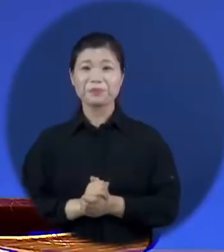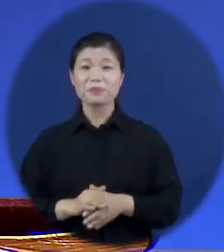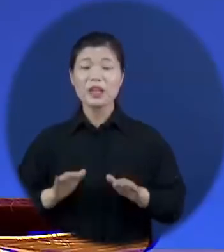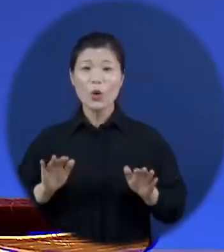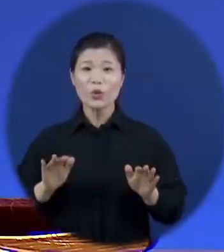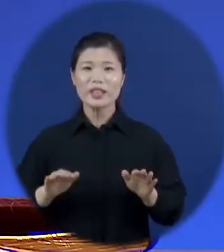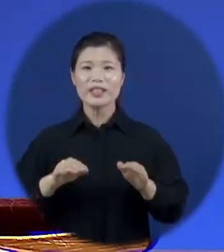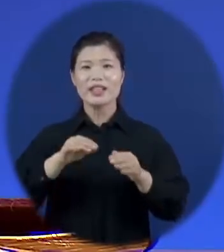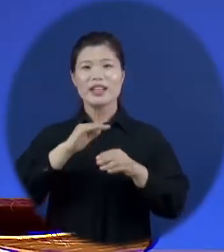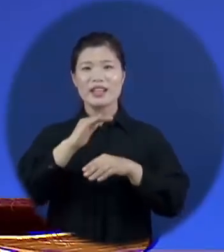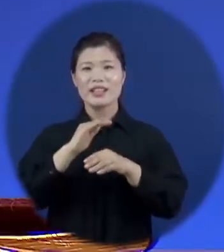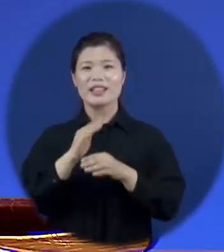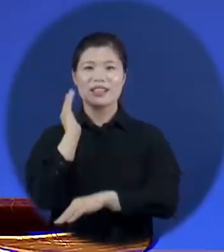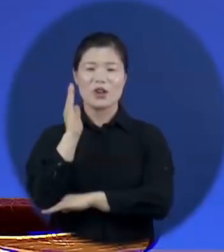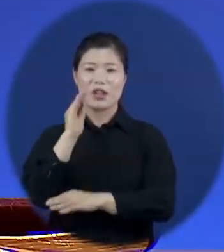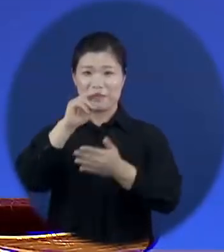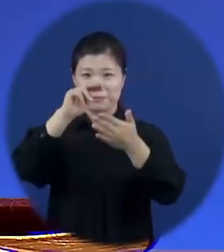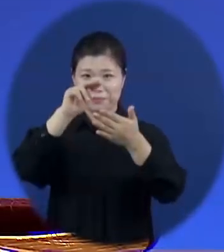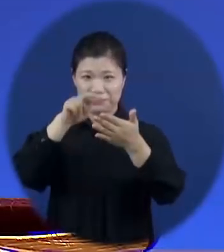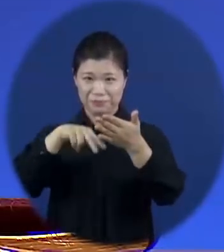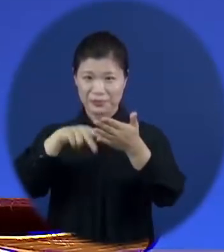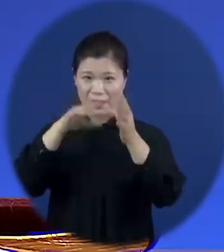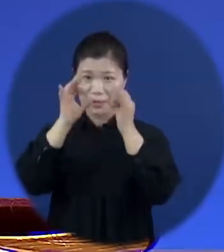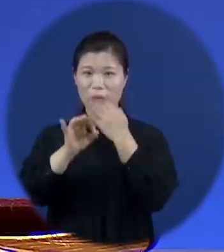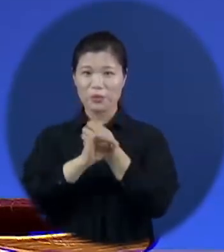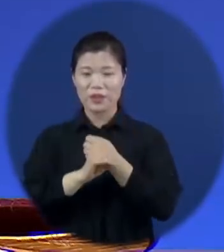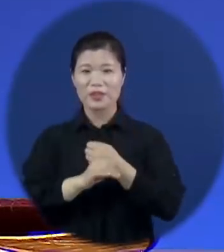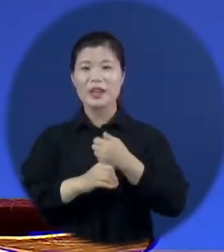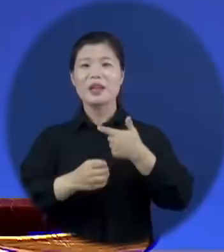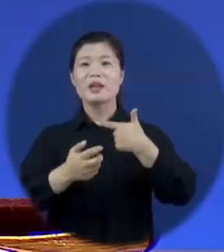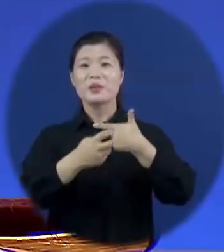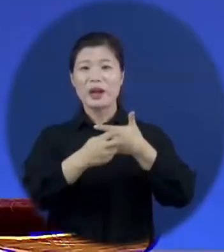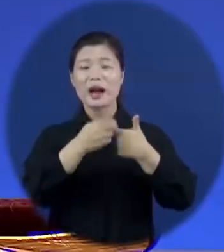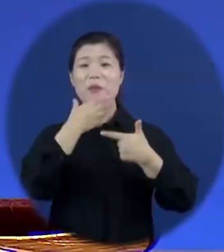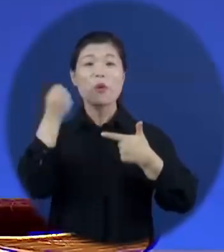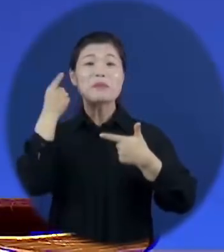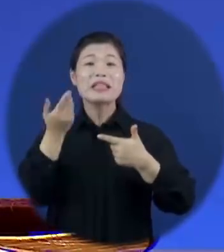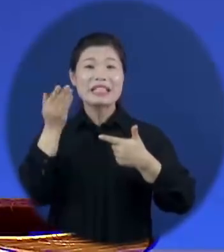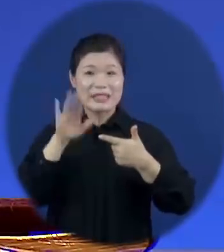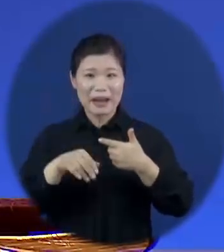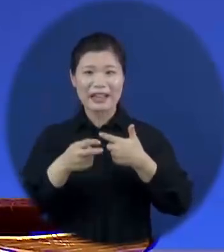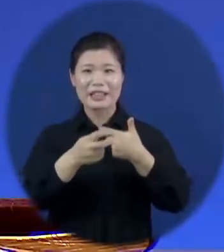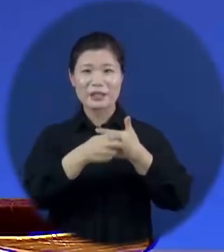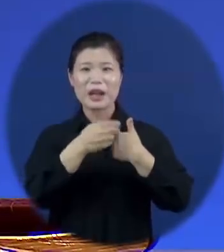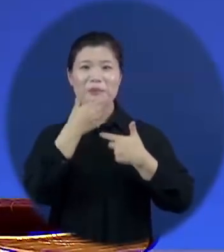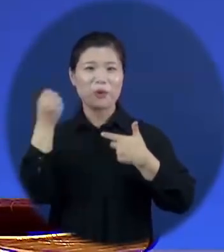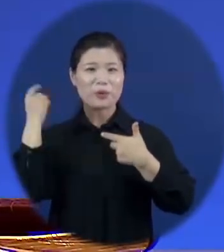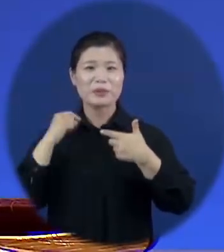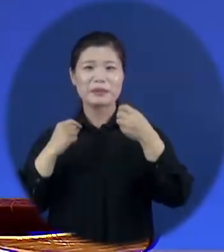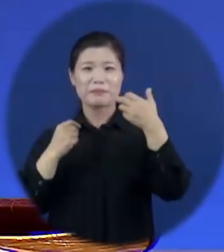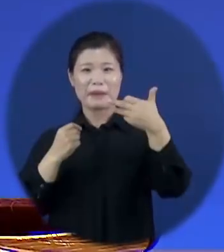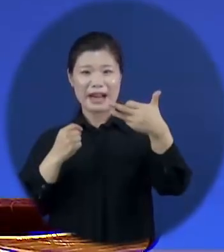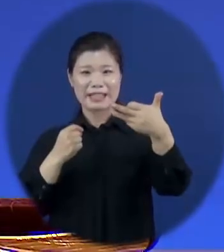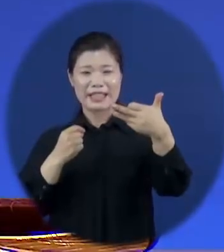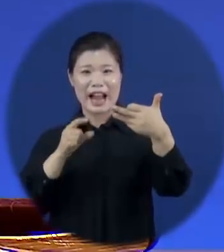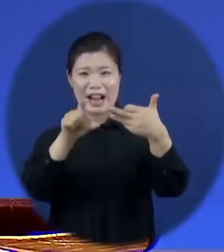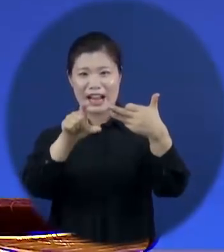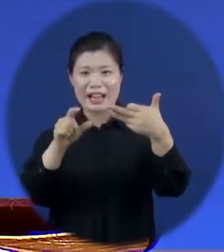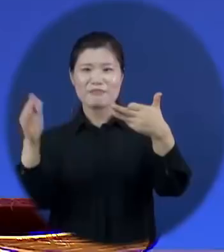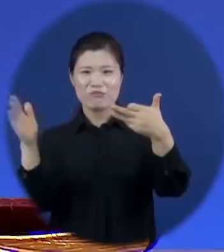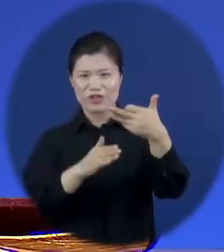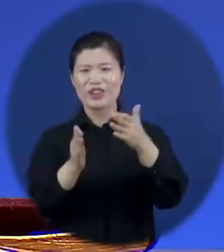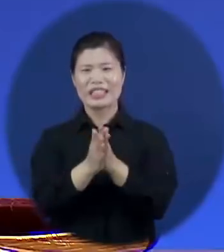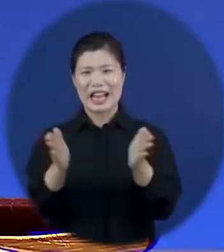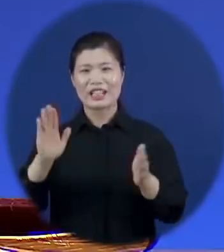오늘 우리들이 읽은 설교의 본문은 누가복음 19장이지만 설교의 시작은 누가복음 18장에서부터